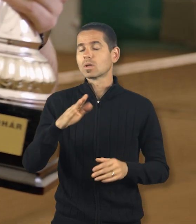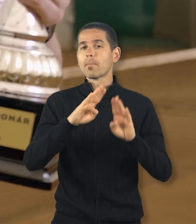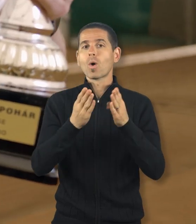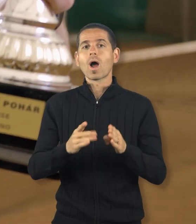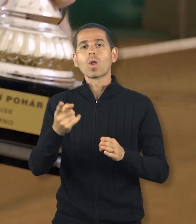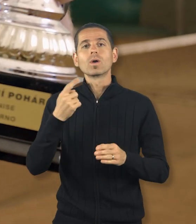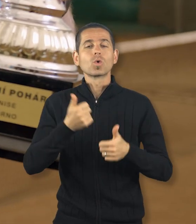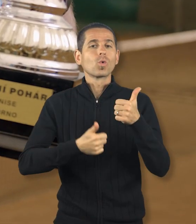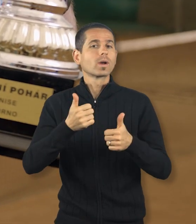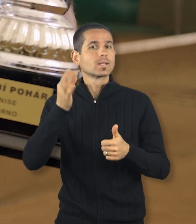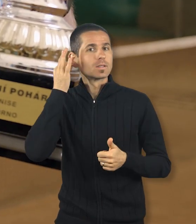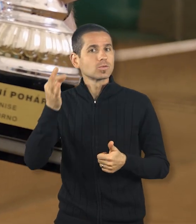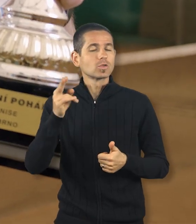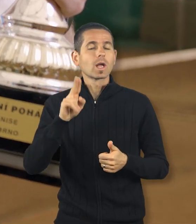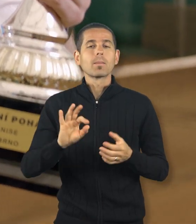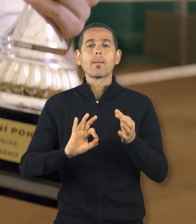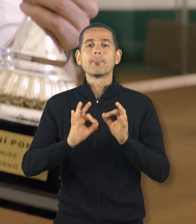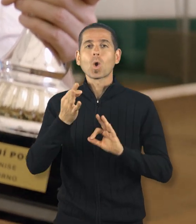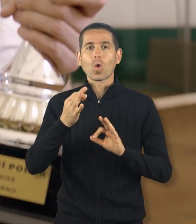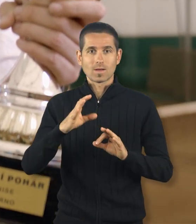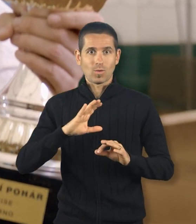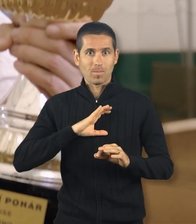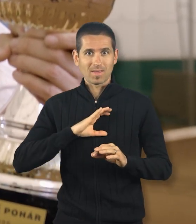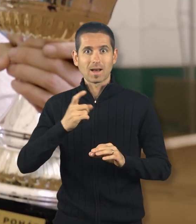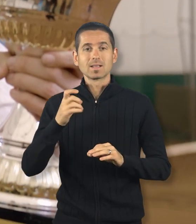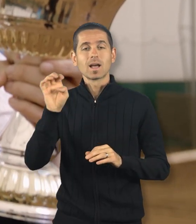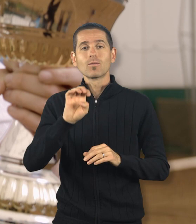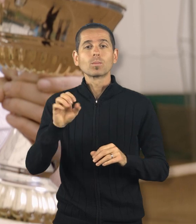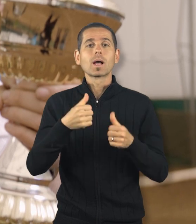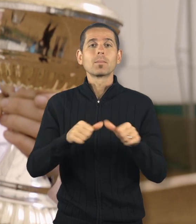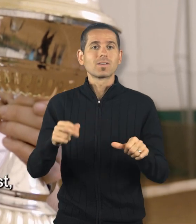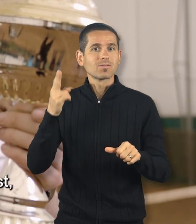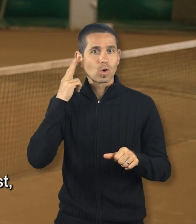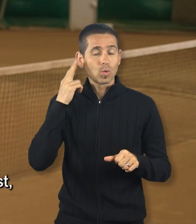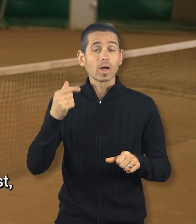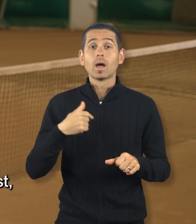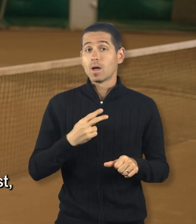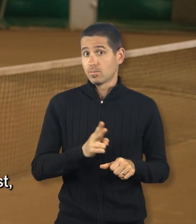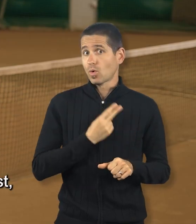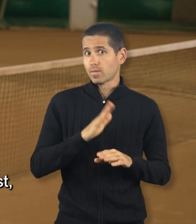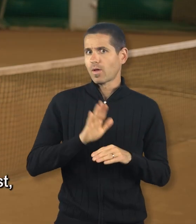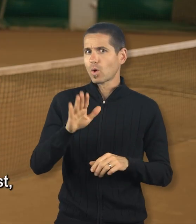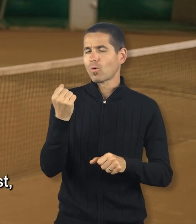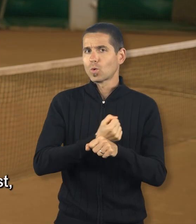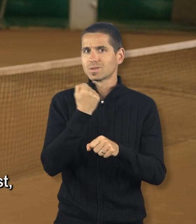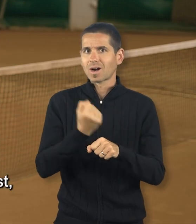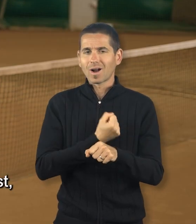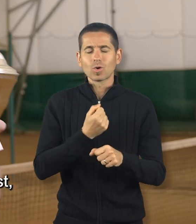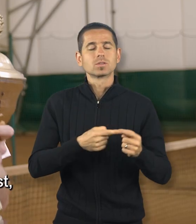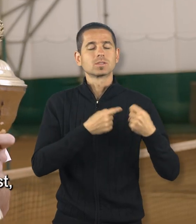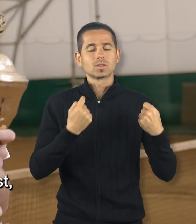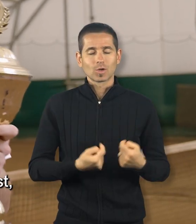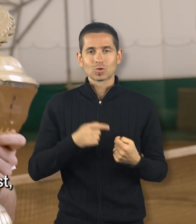iz konkurence slišečih. Ima bronasto medaljo iz Evropskega prvenstva gluhih. Ponosen sem na njegovo